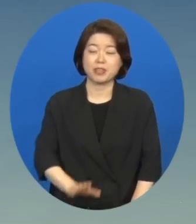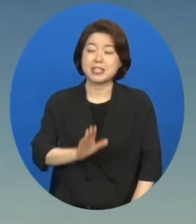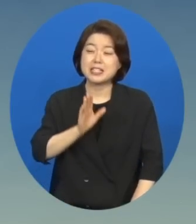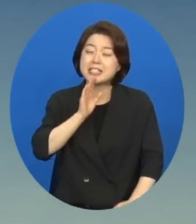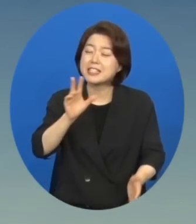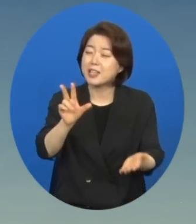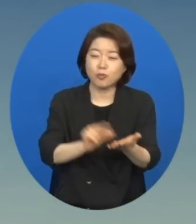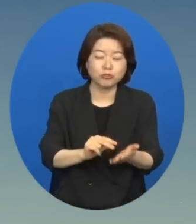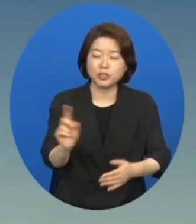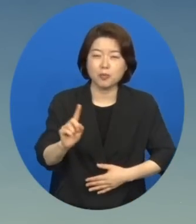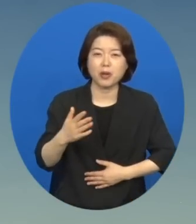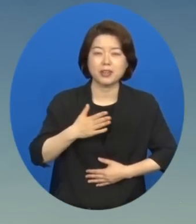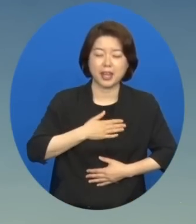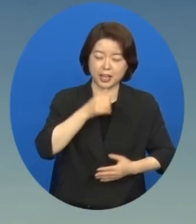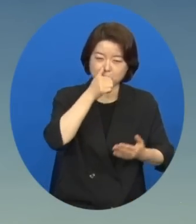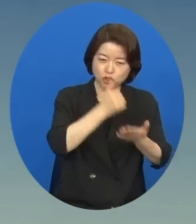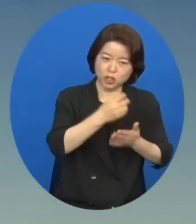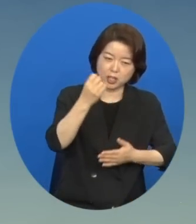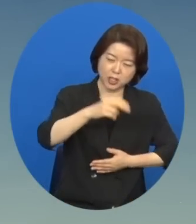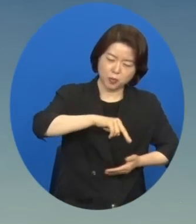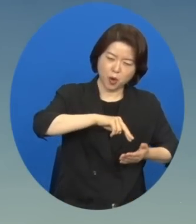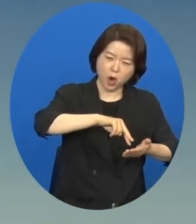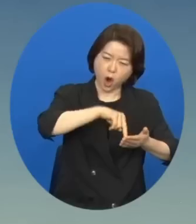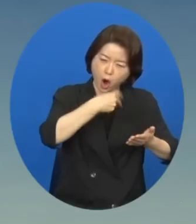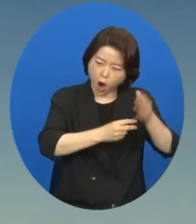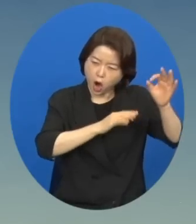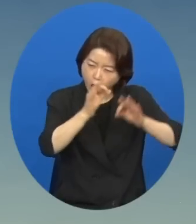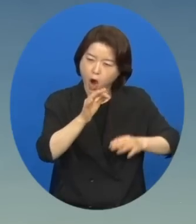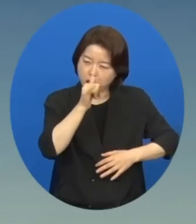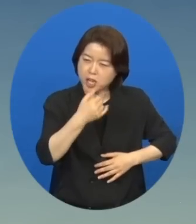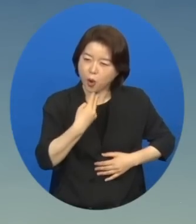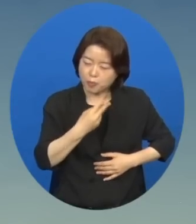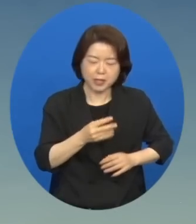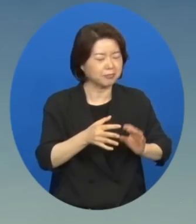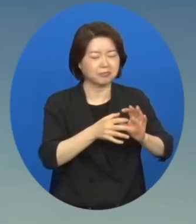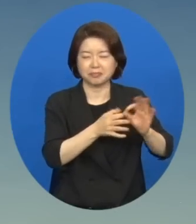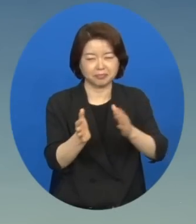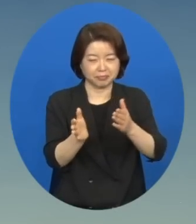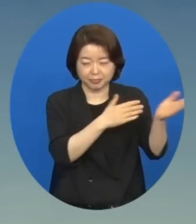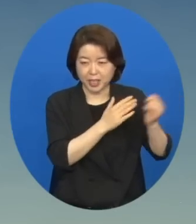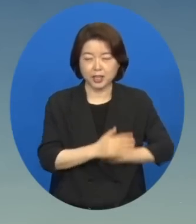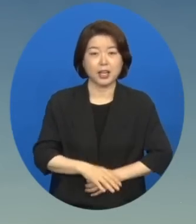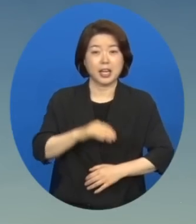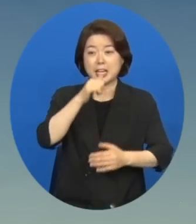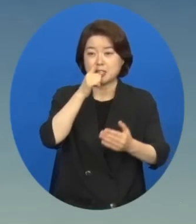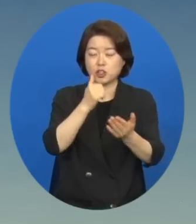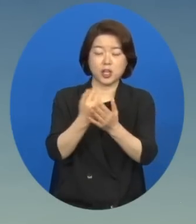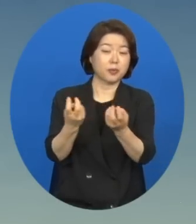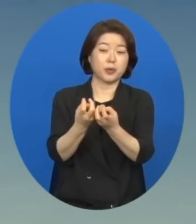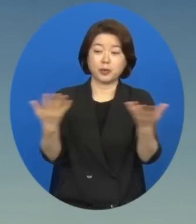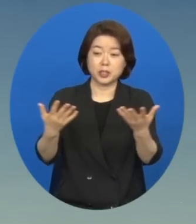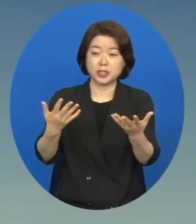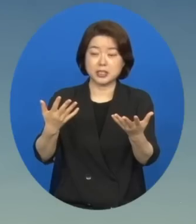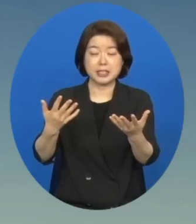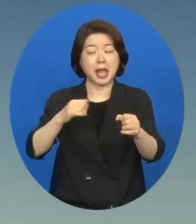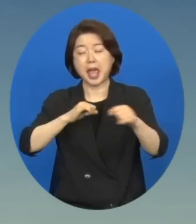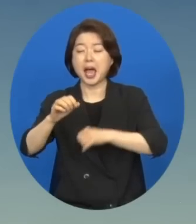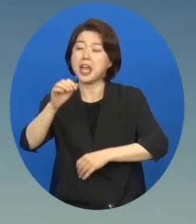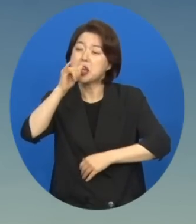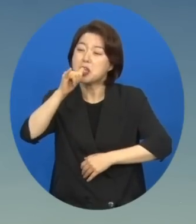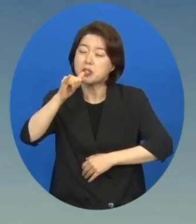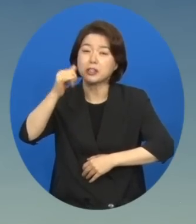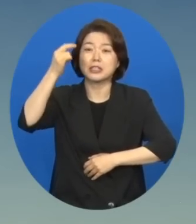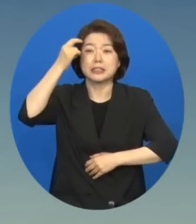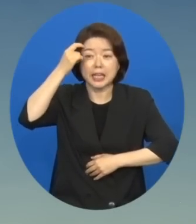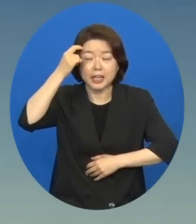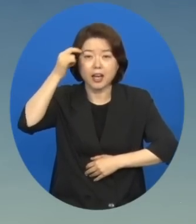문제는 내가 다시 죄에 넘어졌느냐 아니냐가 아니고, 죄는 어쩔 수 없이 짓는 거야 생각하는 너희들이 문제야.